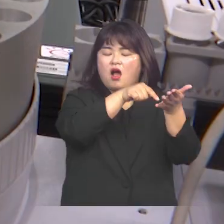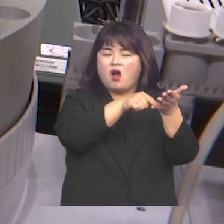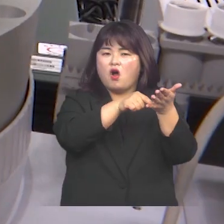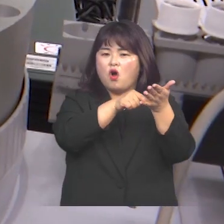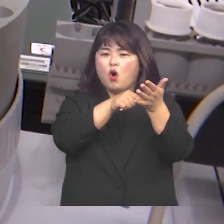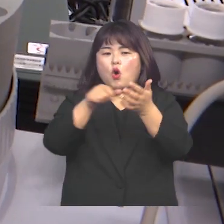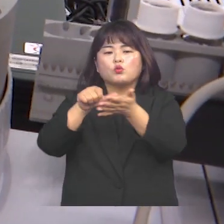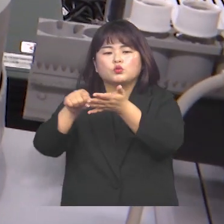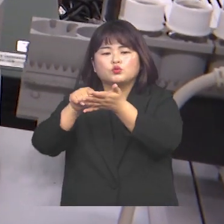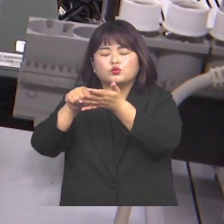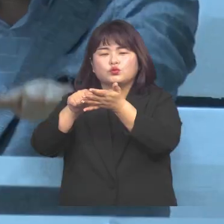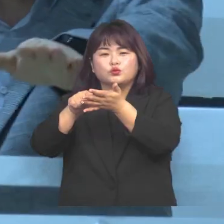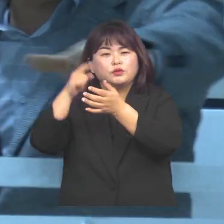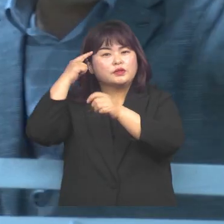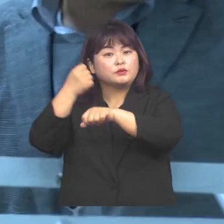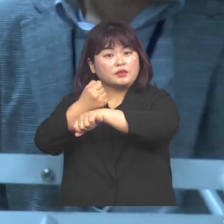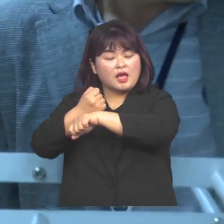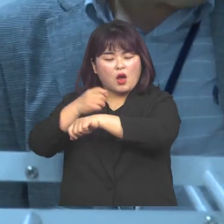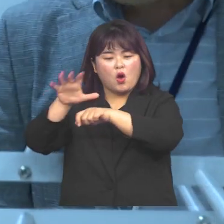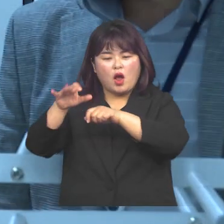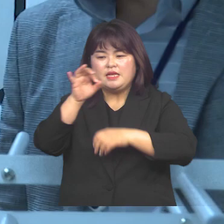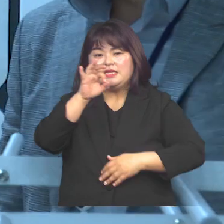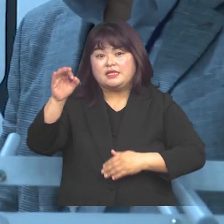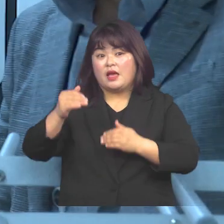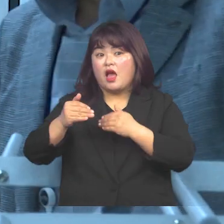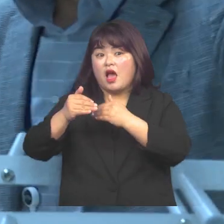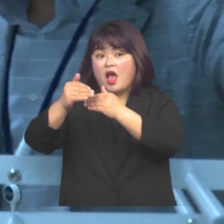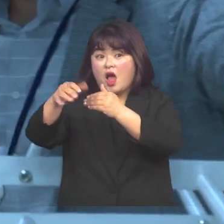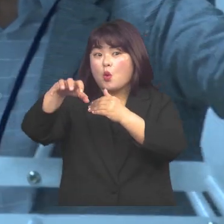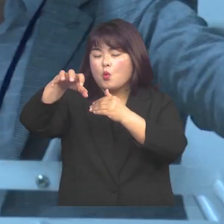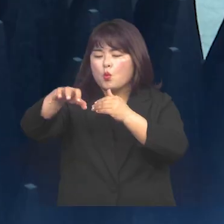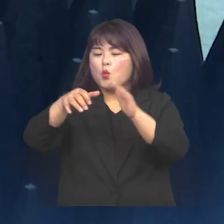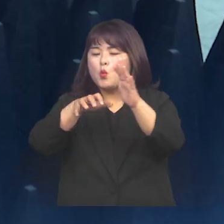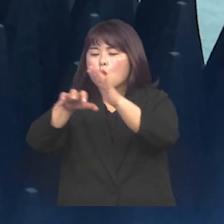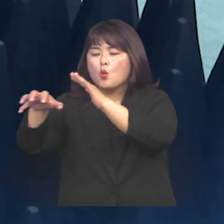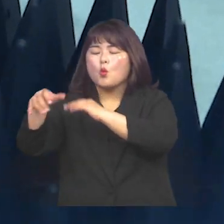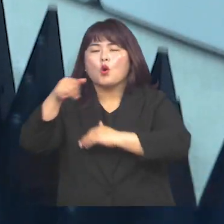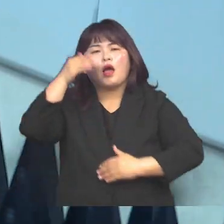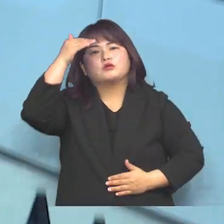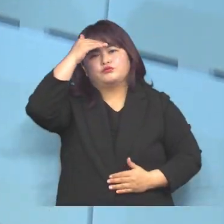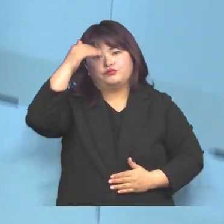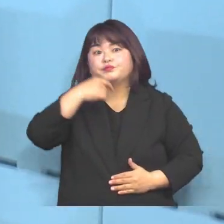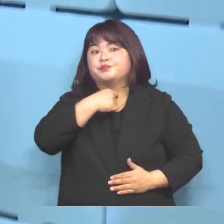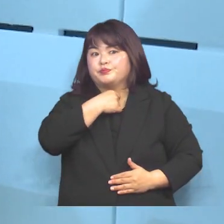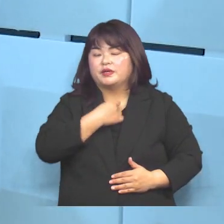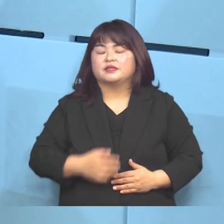연구소 등 각종 시험 장비 및 인증 절차가 이루어지는 현장을 둘러봤습니다.